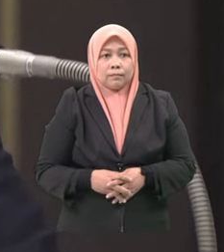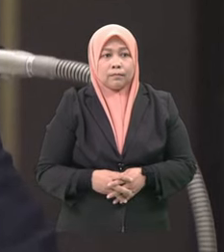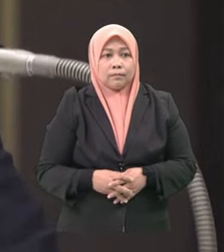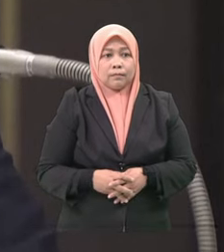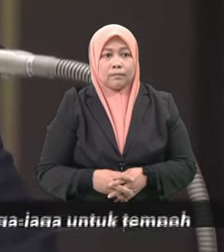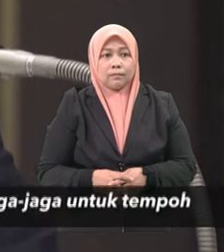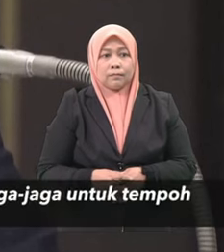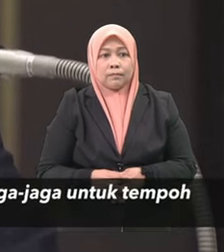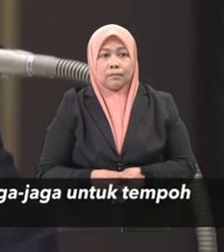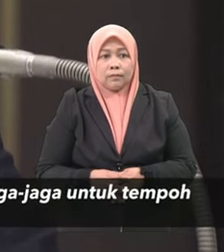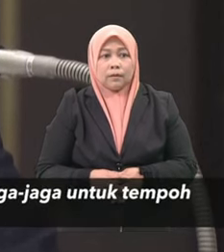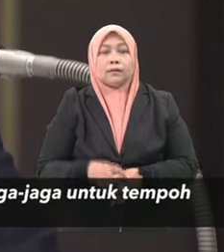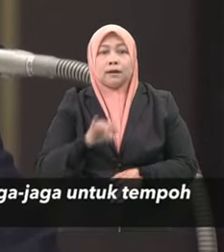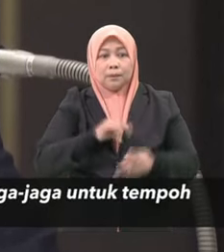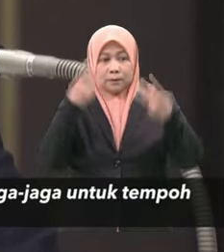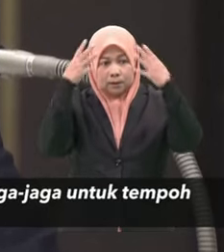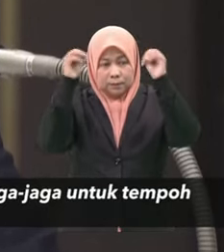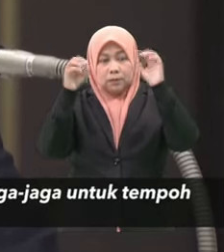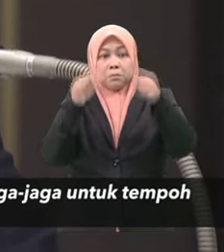の再確認等呼びか間 は内府